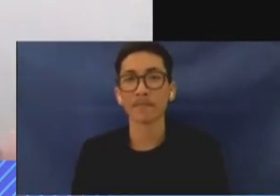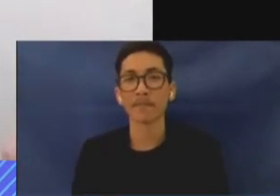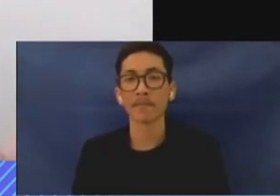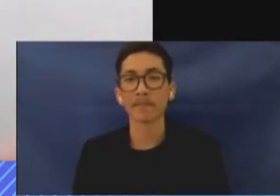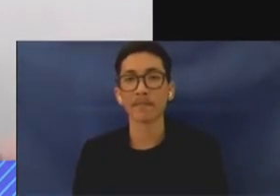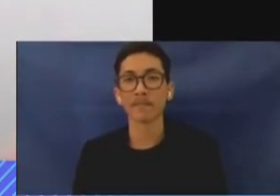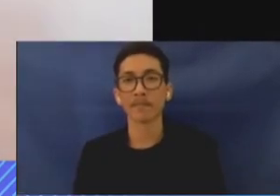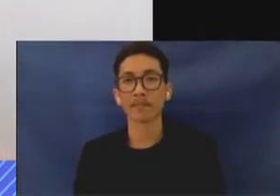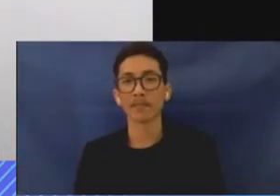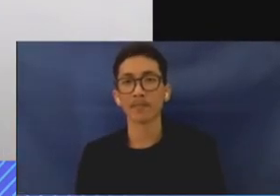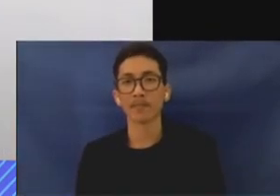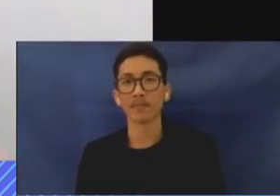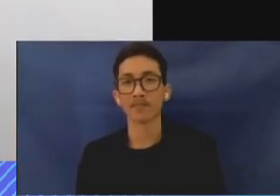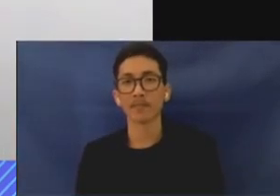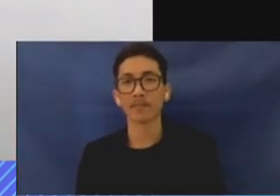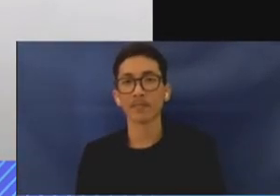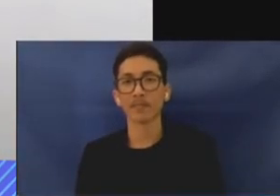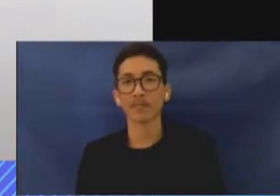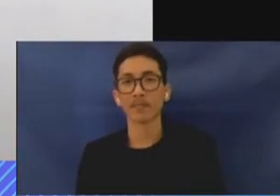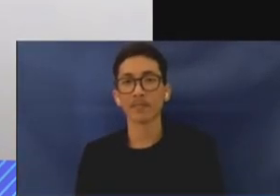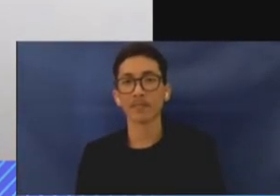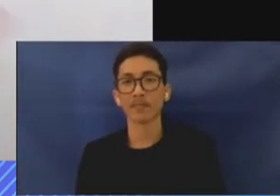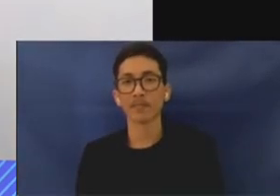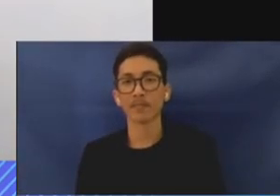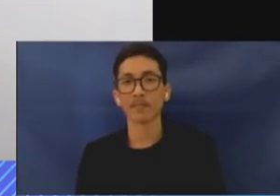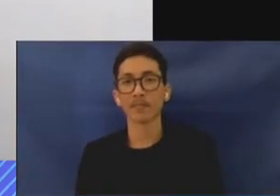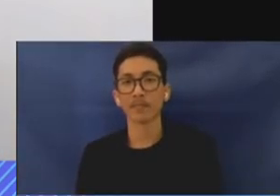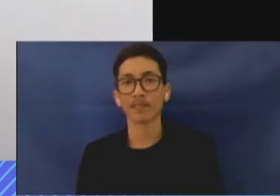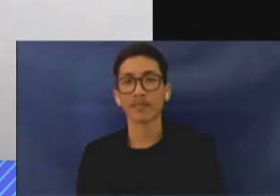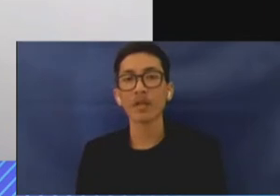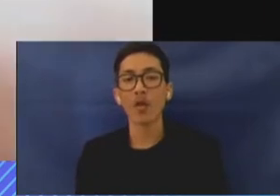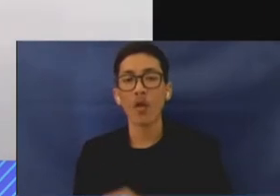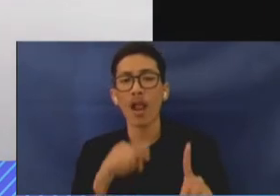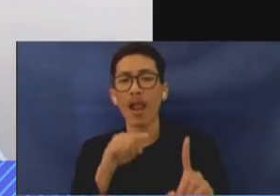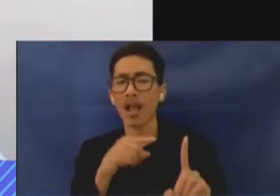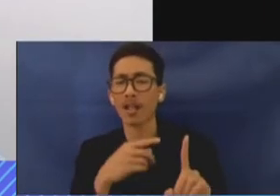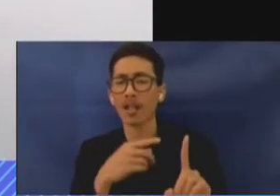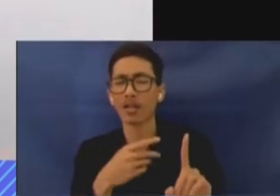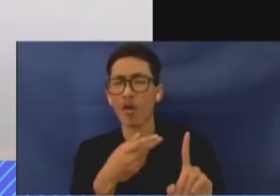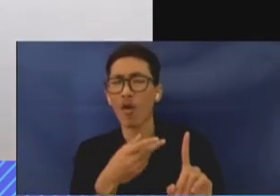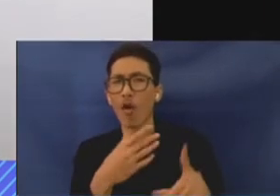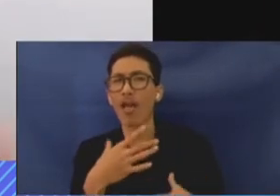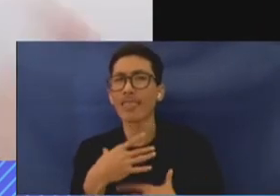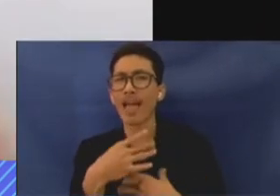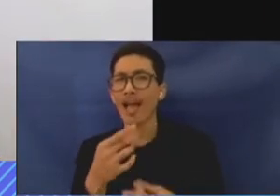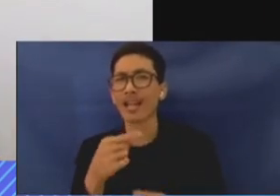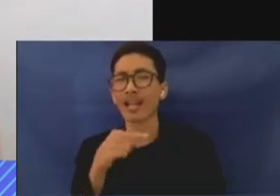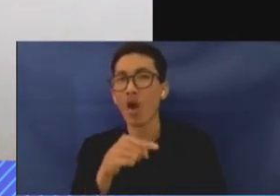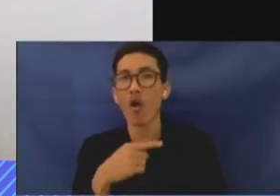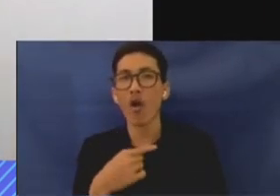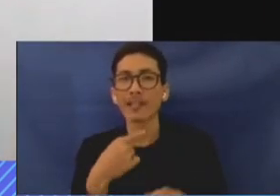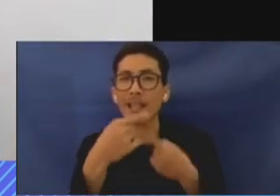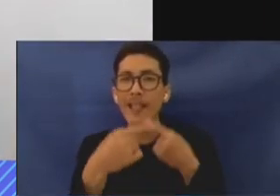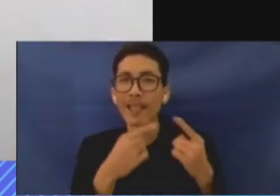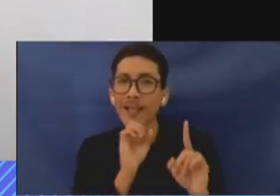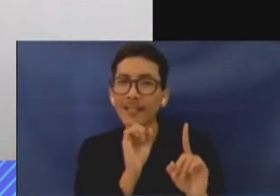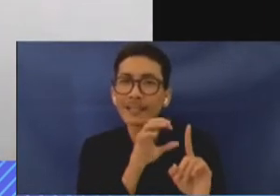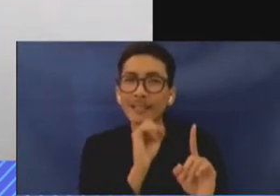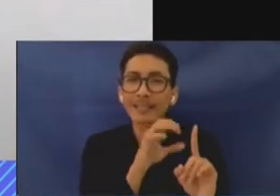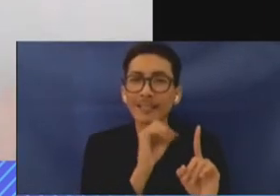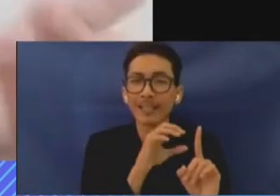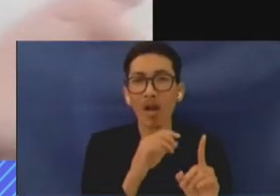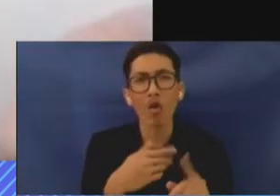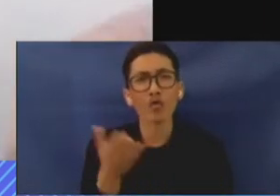lihat kelihatan tertarik, saya membantu menjelaskan, oh saya dulu kena rubella gitu, sama seperti Bu Reni gitu. Akhirnya kita mencoba